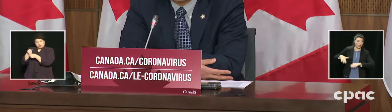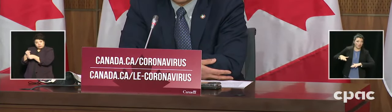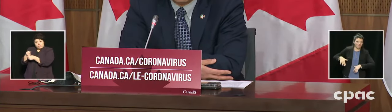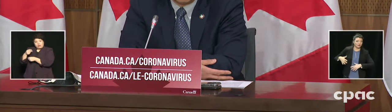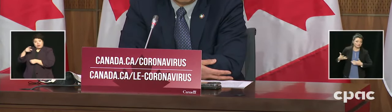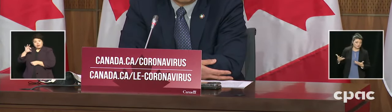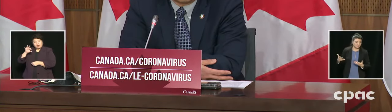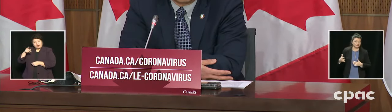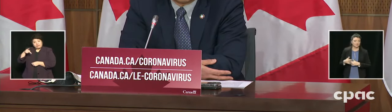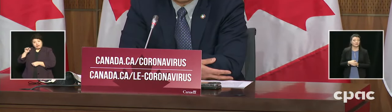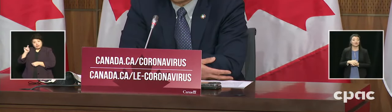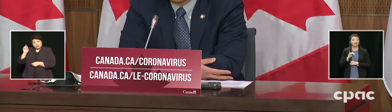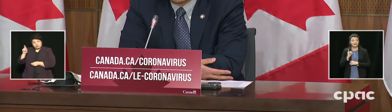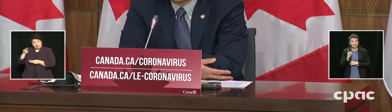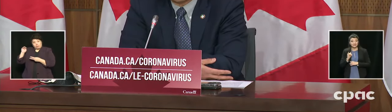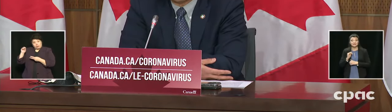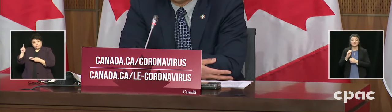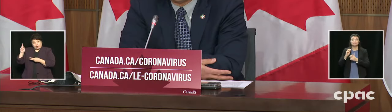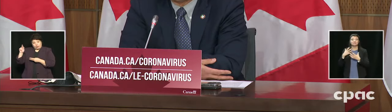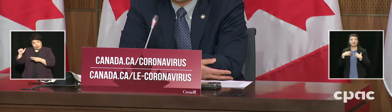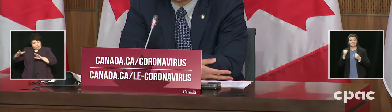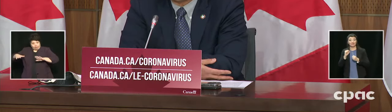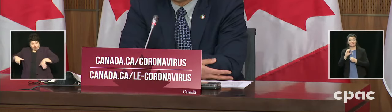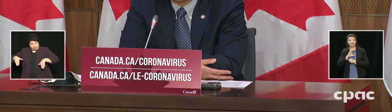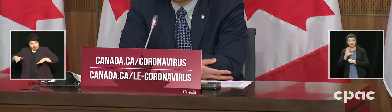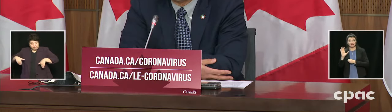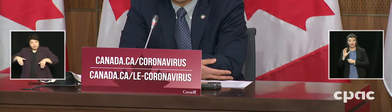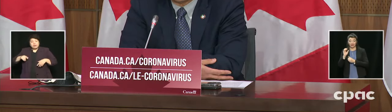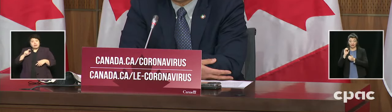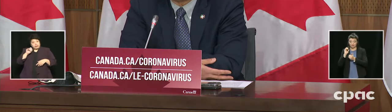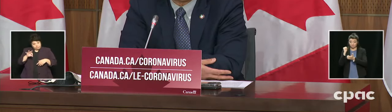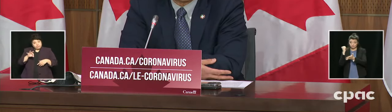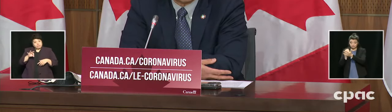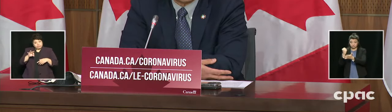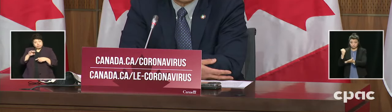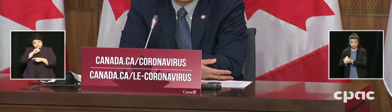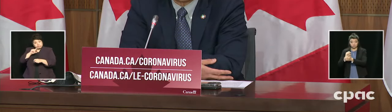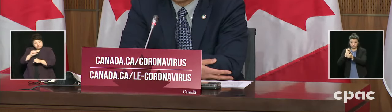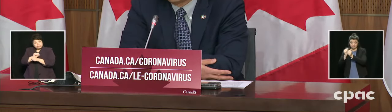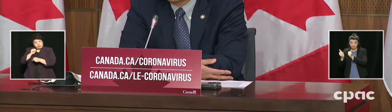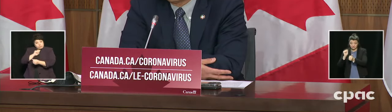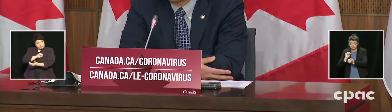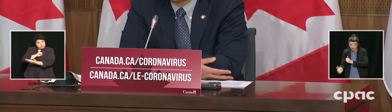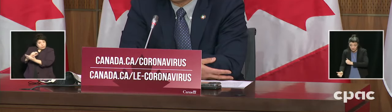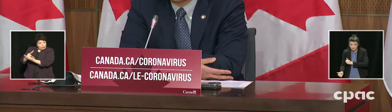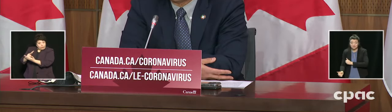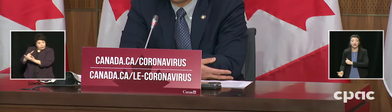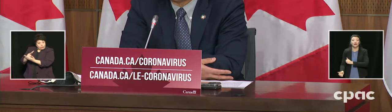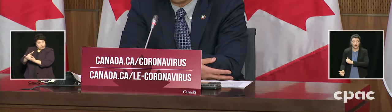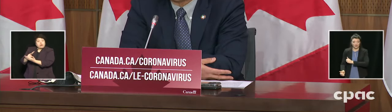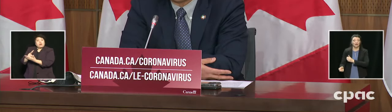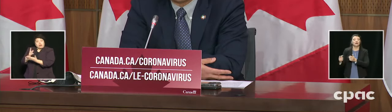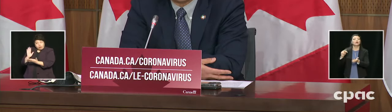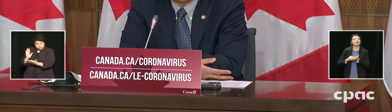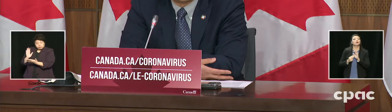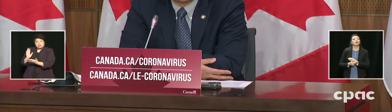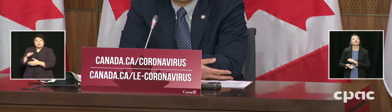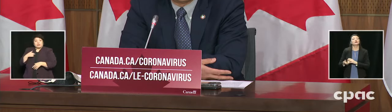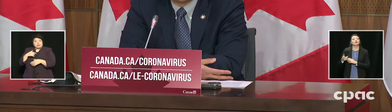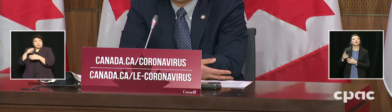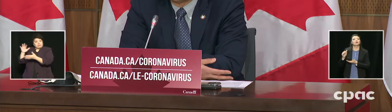tout va bien, avec l'approbation, on est en train de peut-être recevoir les 6 millions de doses des 2